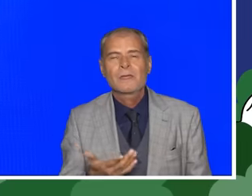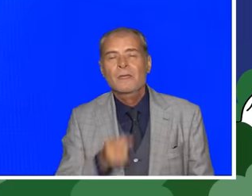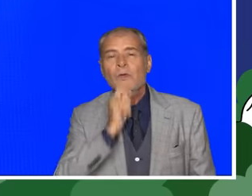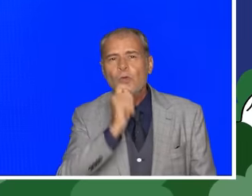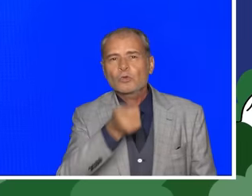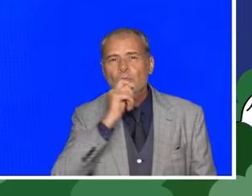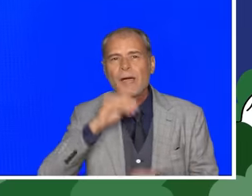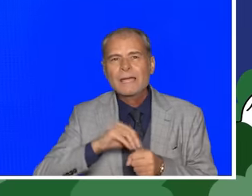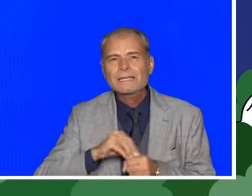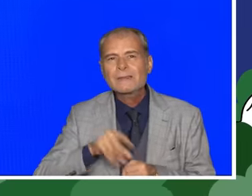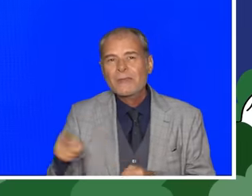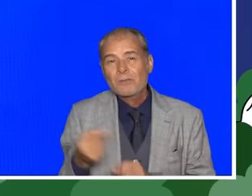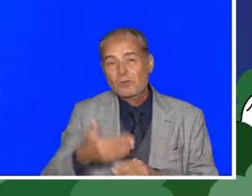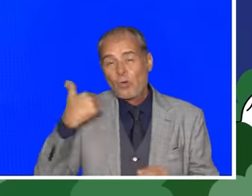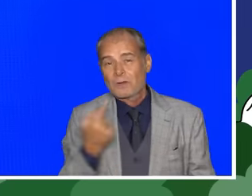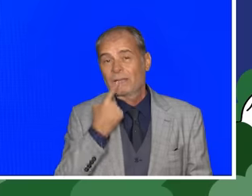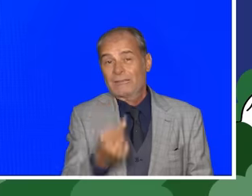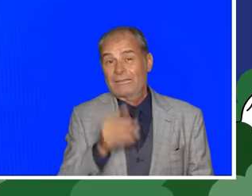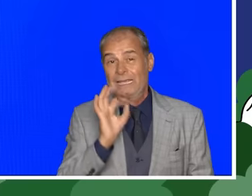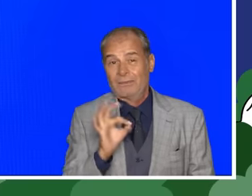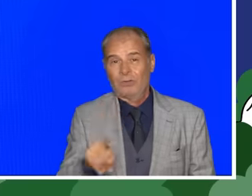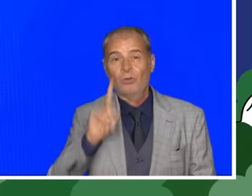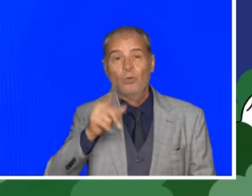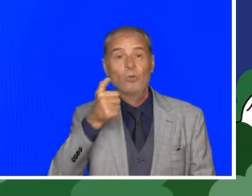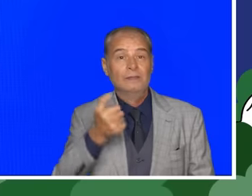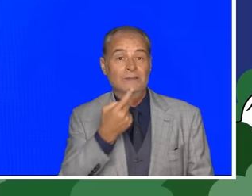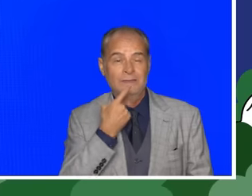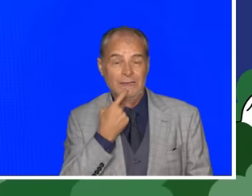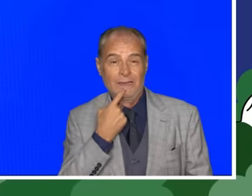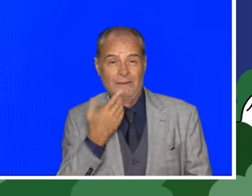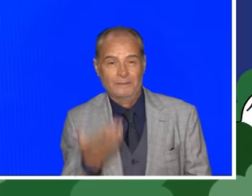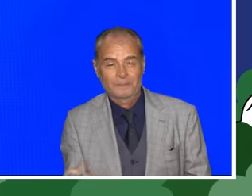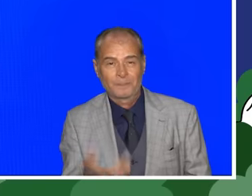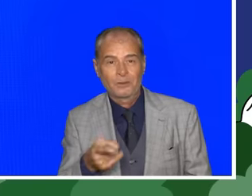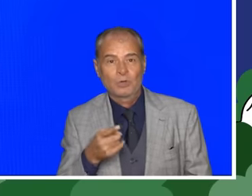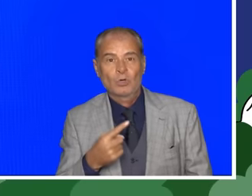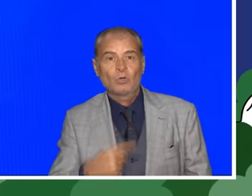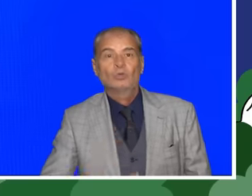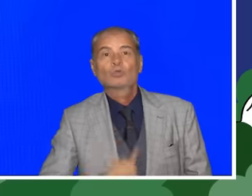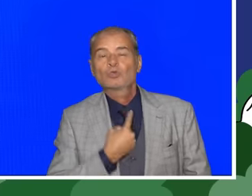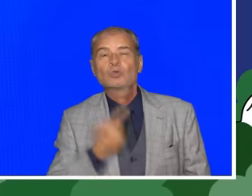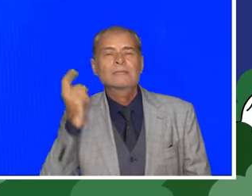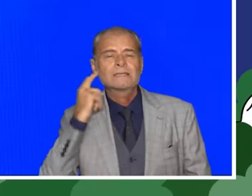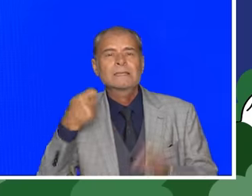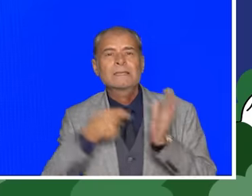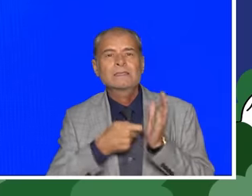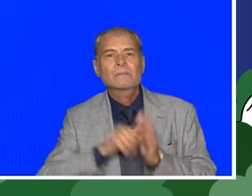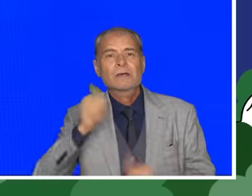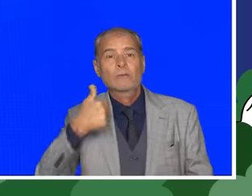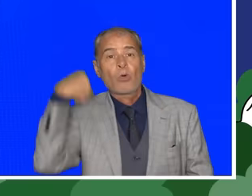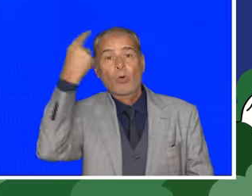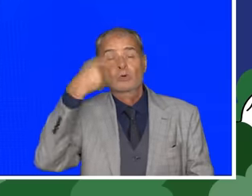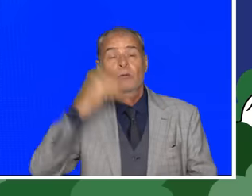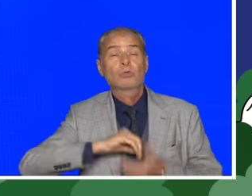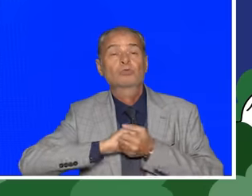otellerimiz Biraz önce Şirin hanım söyledi 16 yıl olmuş Selim Payzın Duygu Demirağ ve Kıymetli